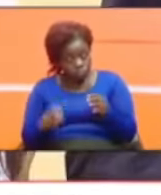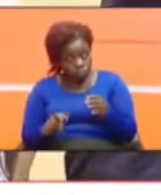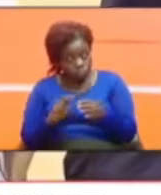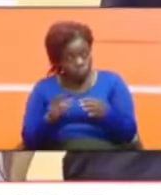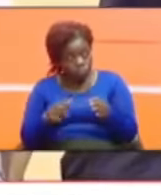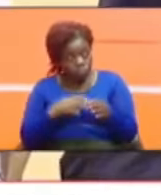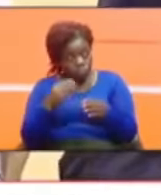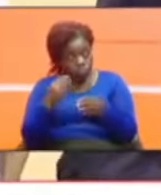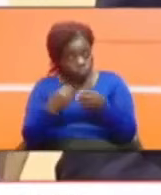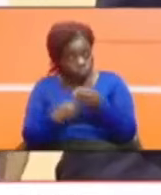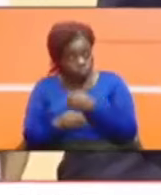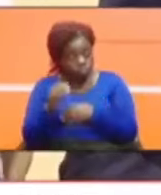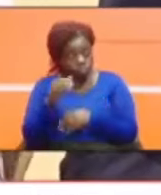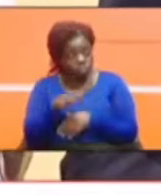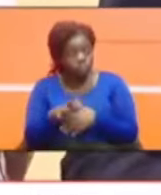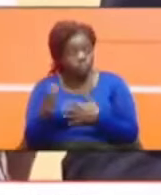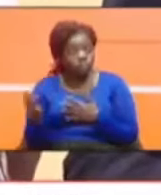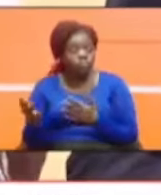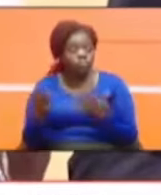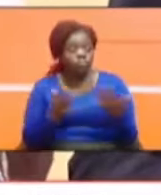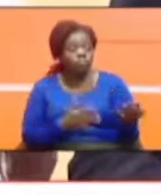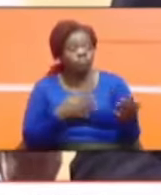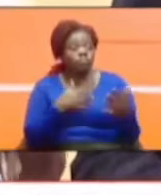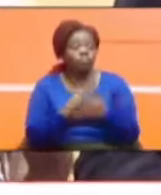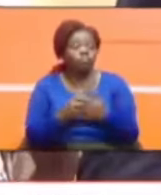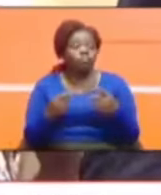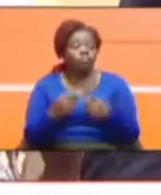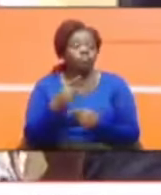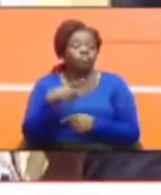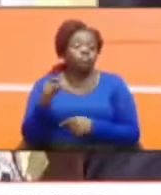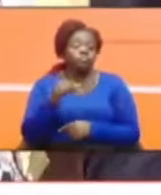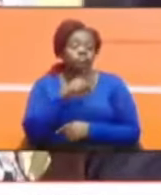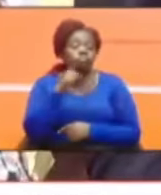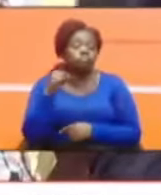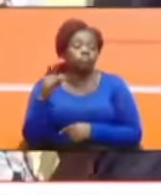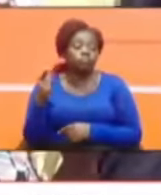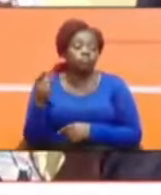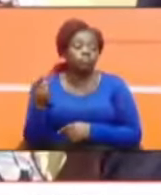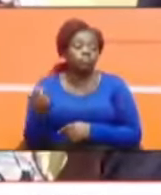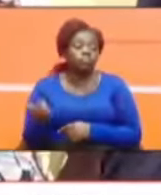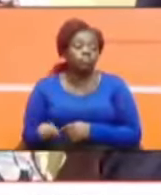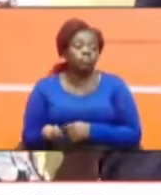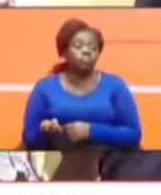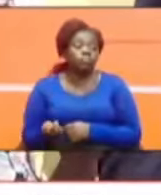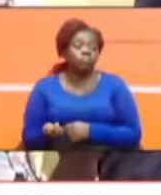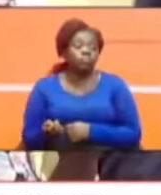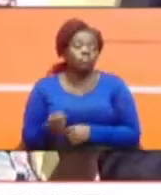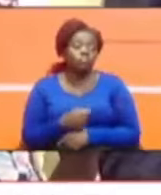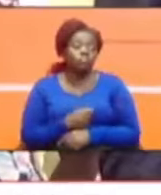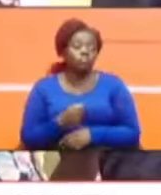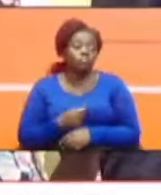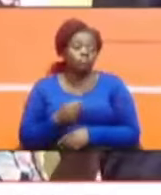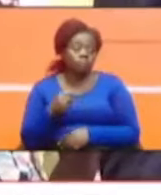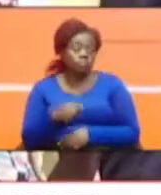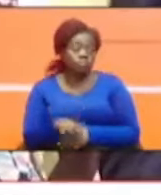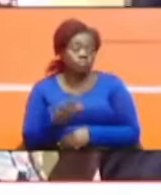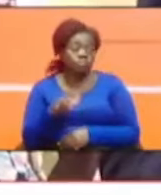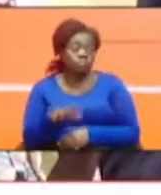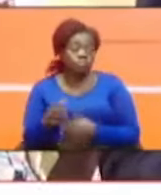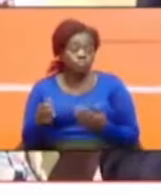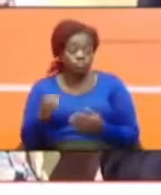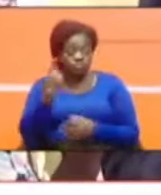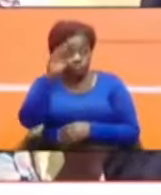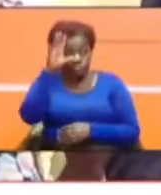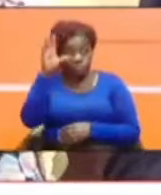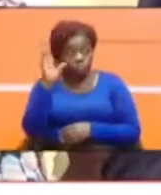lya olwo lwe yatwalibwa mu kkomera era n'atwalibwa eruzira ne maama we. Kati